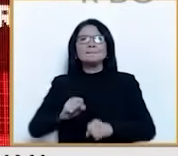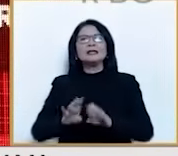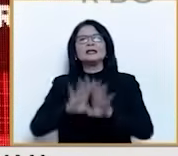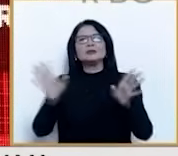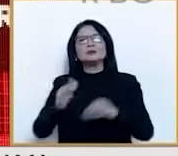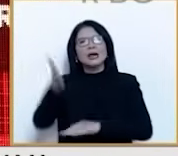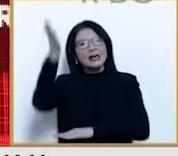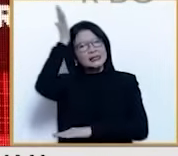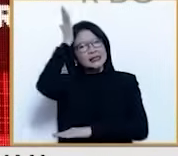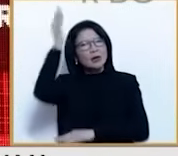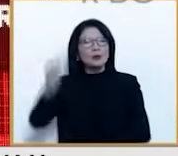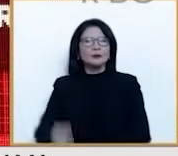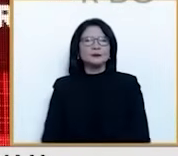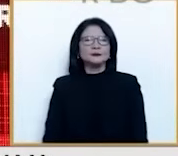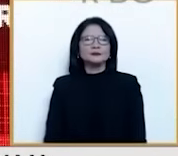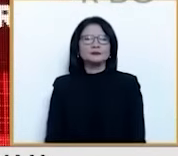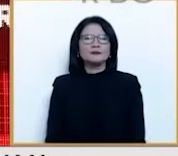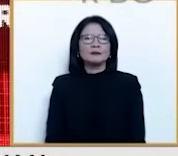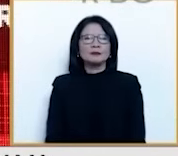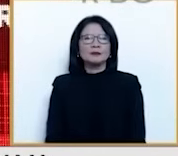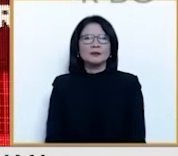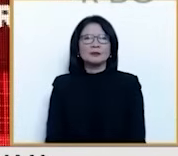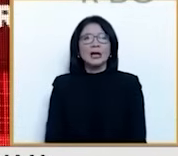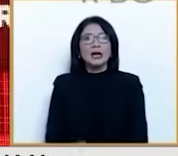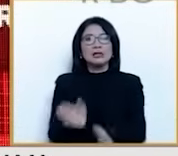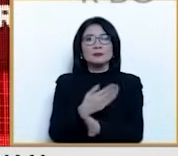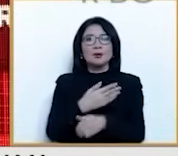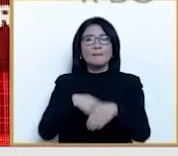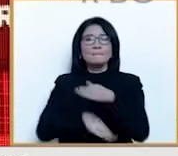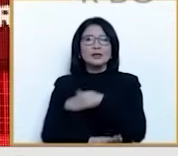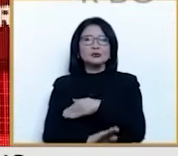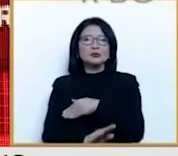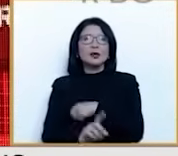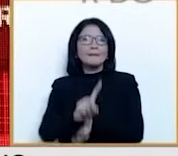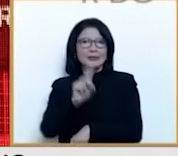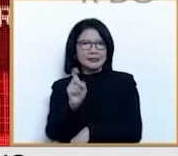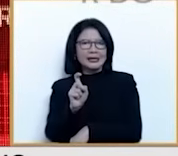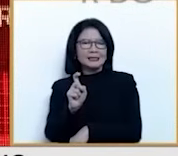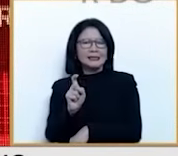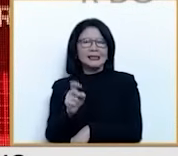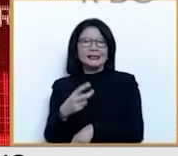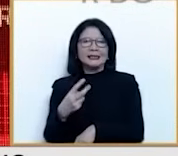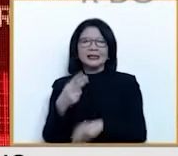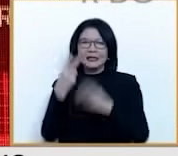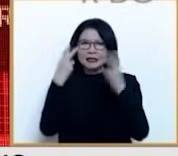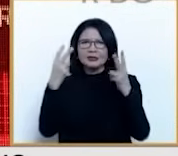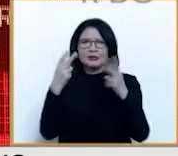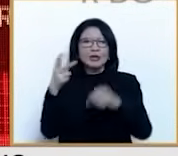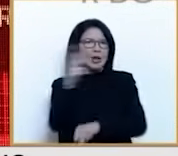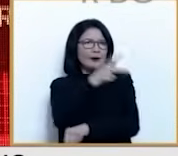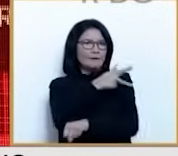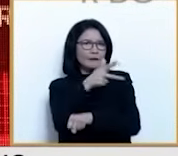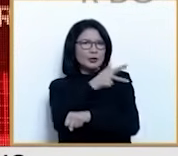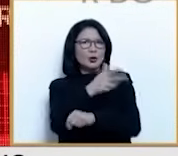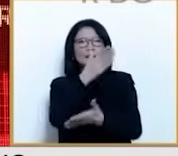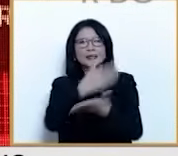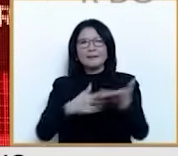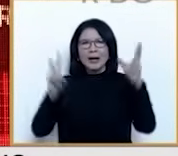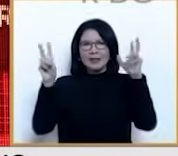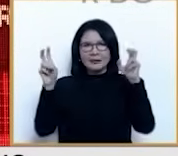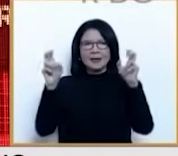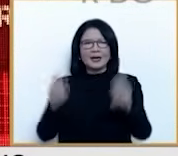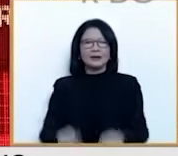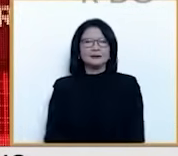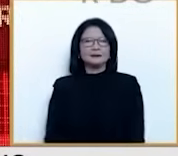hijau. Ya, dan sebelum masuk ke pertanyaan, mari kita juga akan saksikan video dari subtema berikut